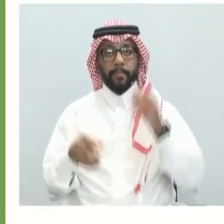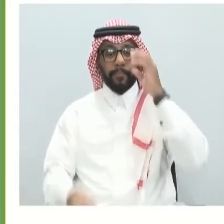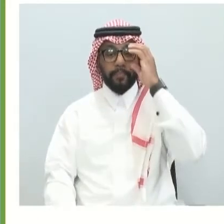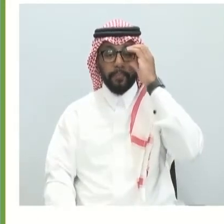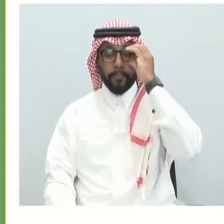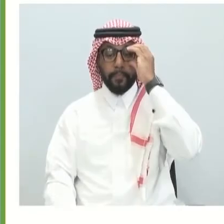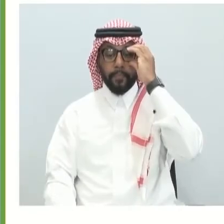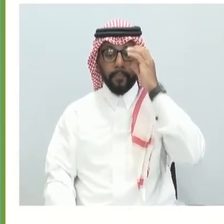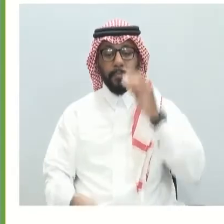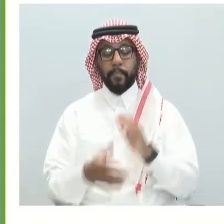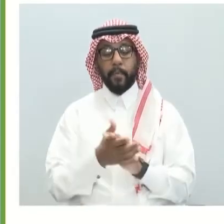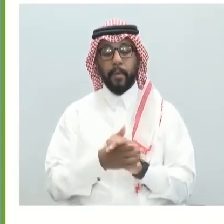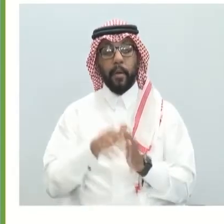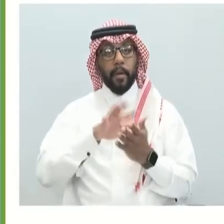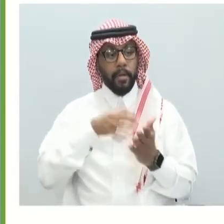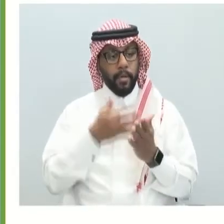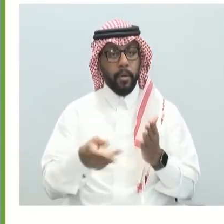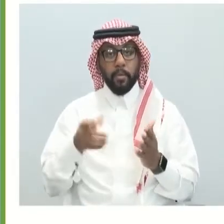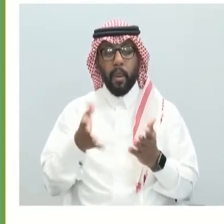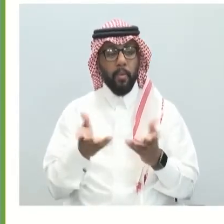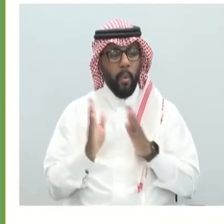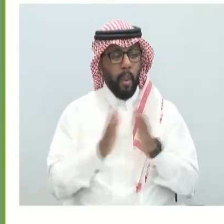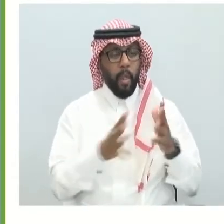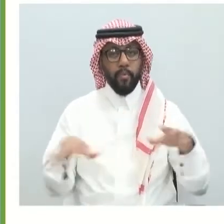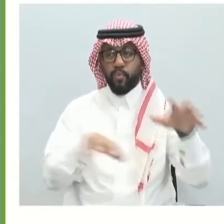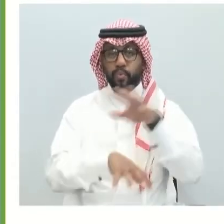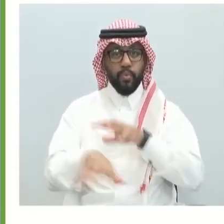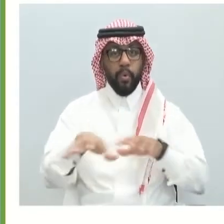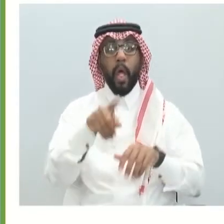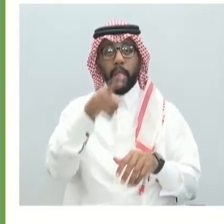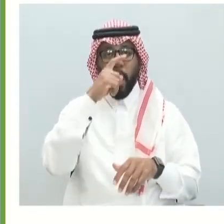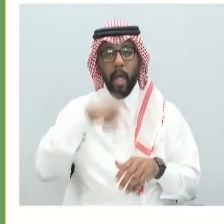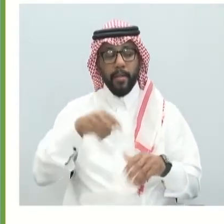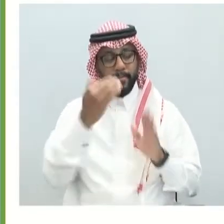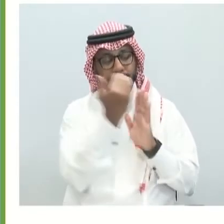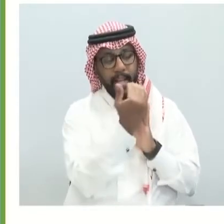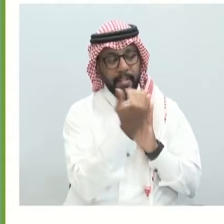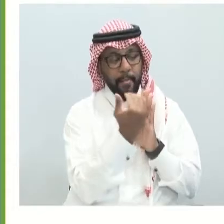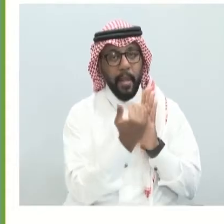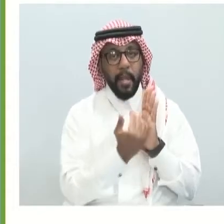في هذا الجدول غير مرتبه عليك ان تقوم بتحديد كل فكره